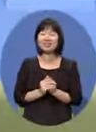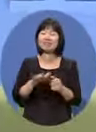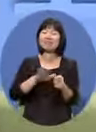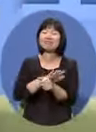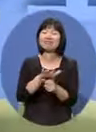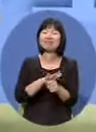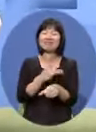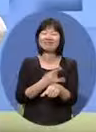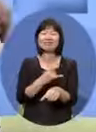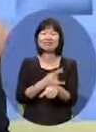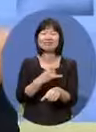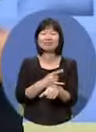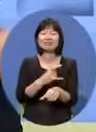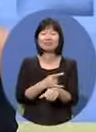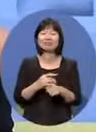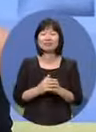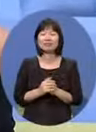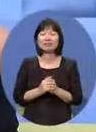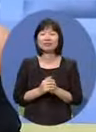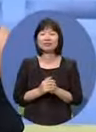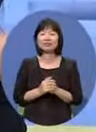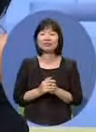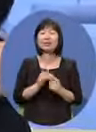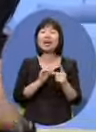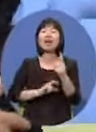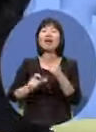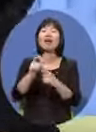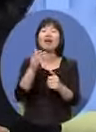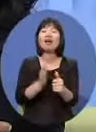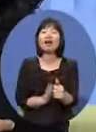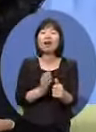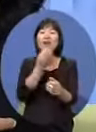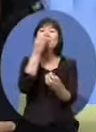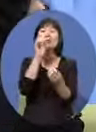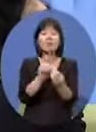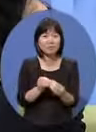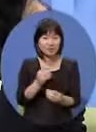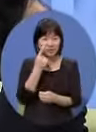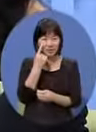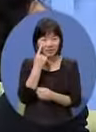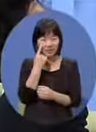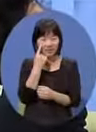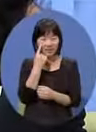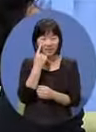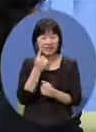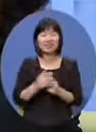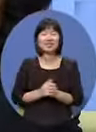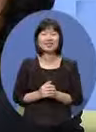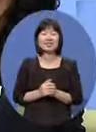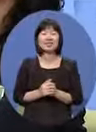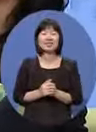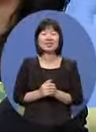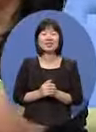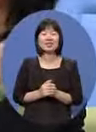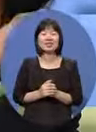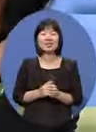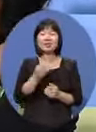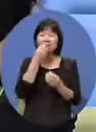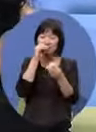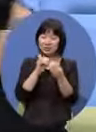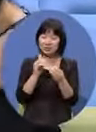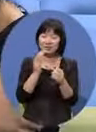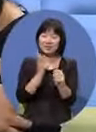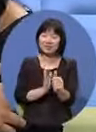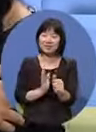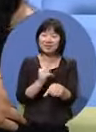사랑해. 아, 아니 아니 하시는 김에 하나 더 하세요. 뭐 할까요? 뽀뽀도 좀. 뽀뽀. 그러니까 에이, 역시 역시. 네네. 한번 해보세요. 뽀뽀